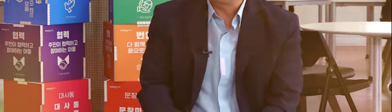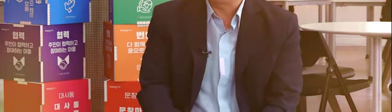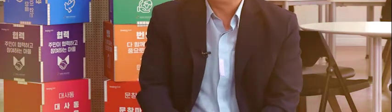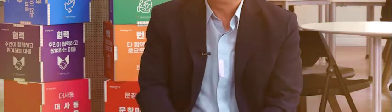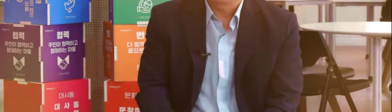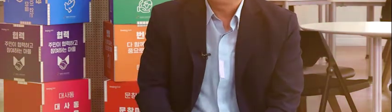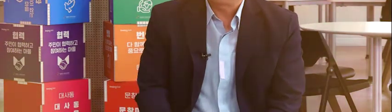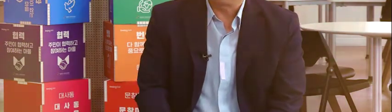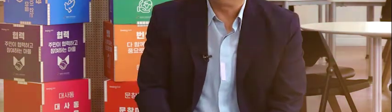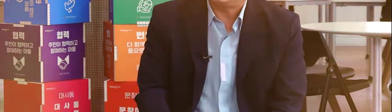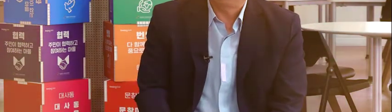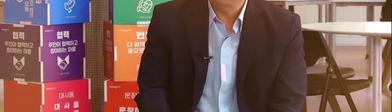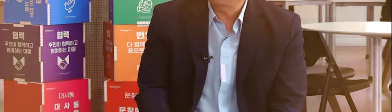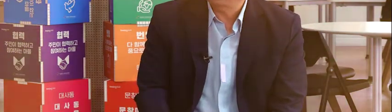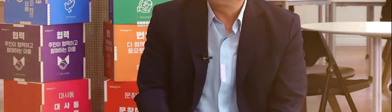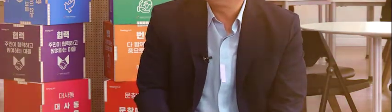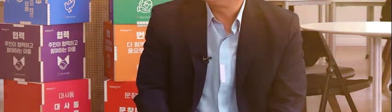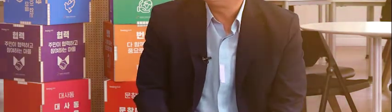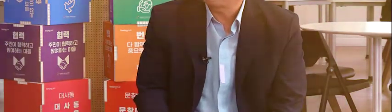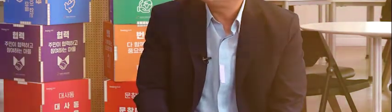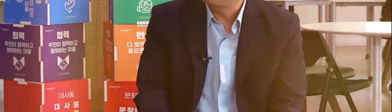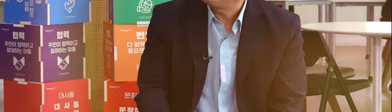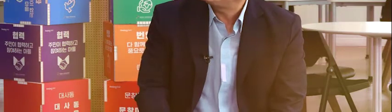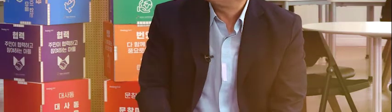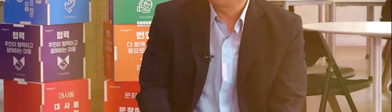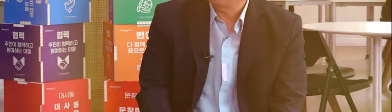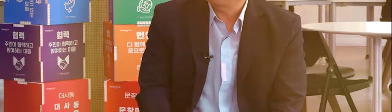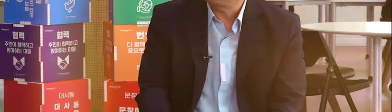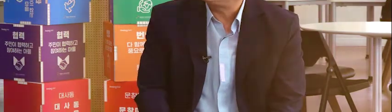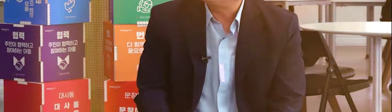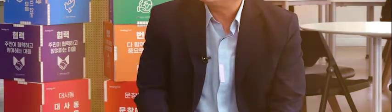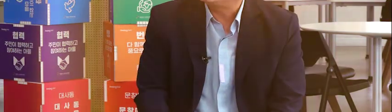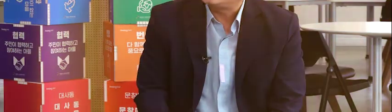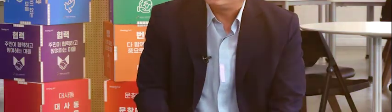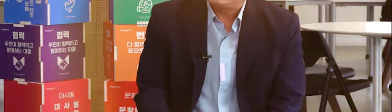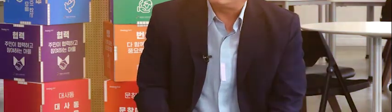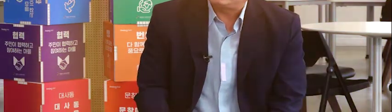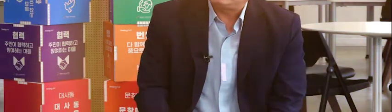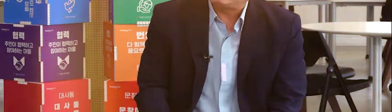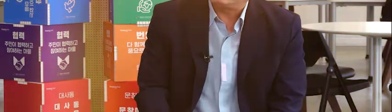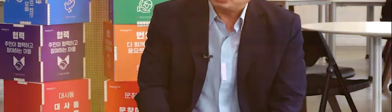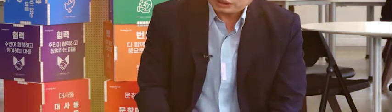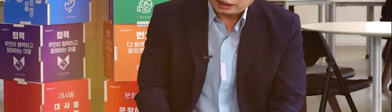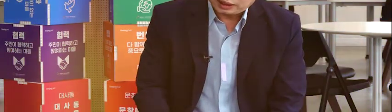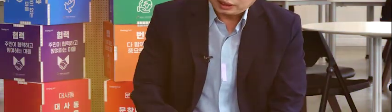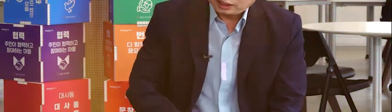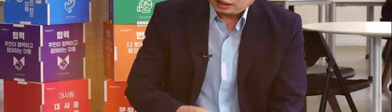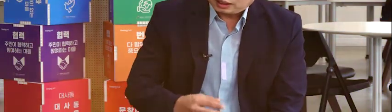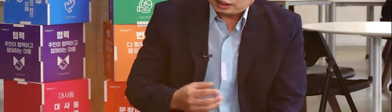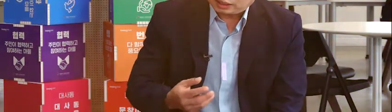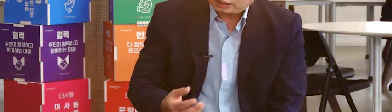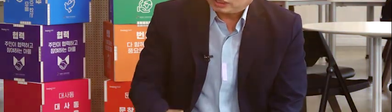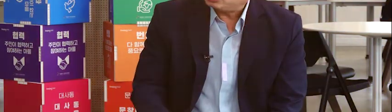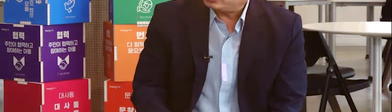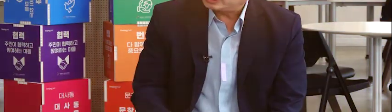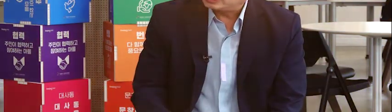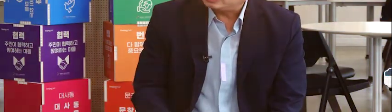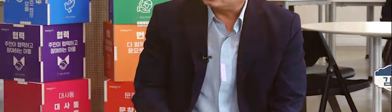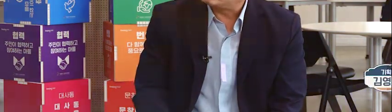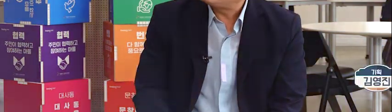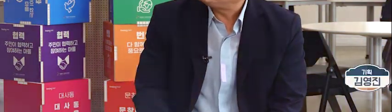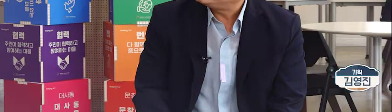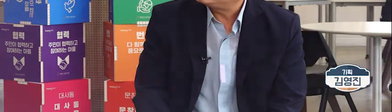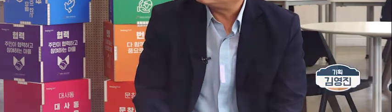아니기 때문에요. 좀 다음 세대를 위한 준비라고 보여진다면 좀 공동체